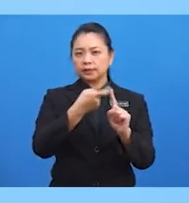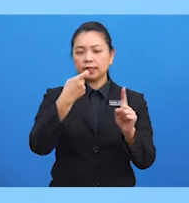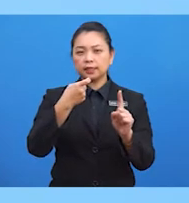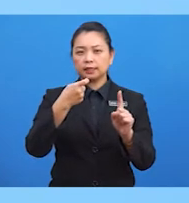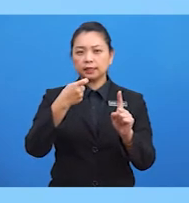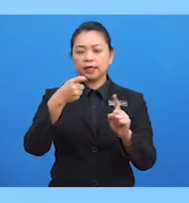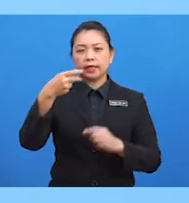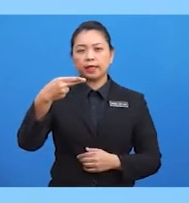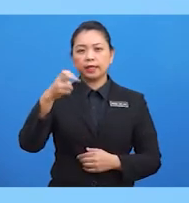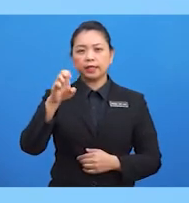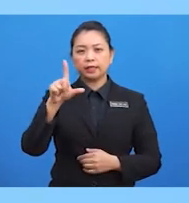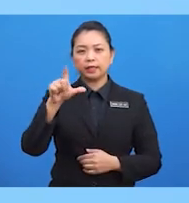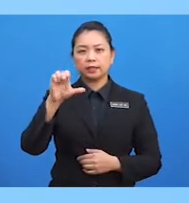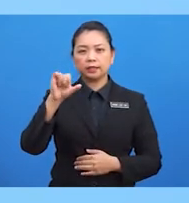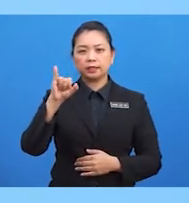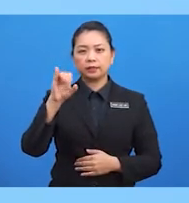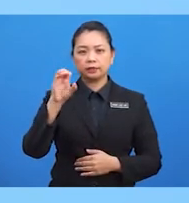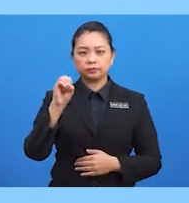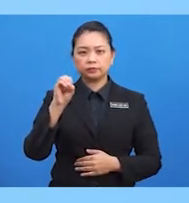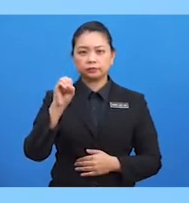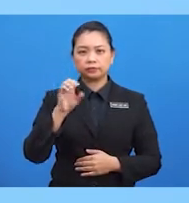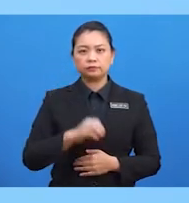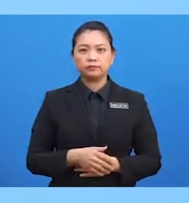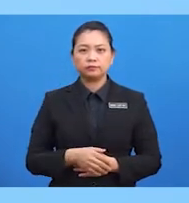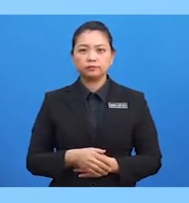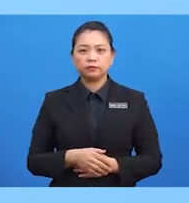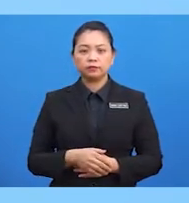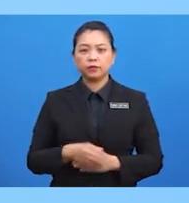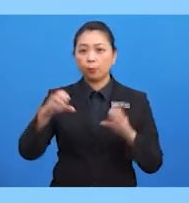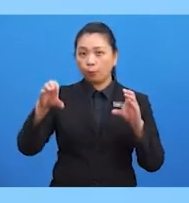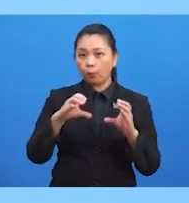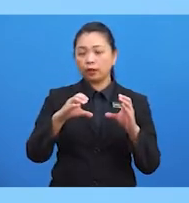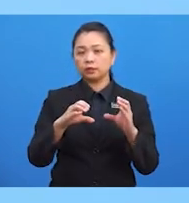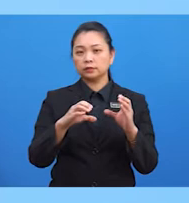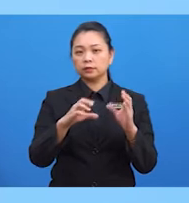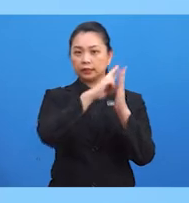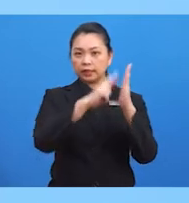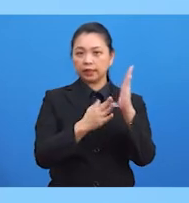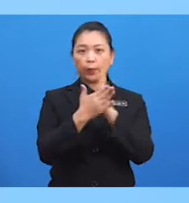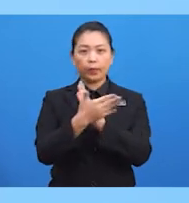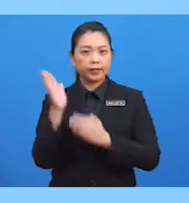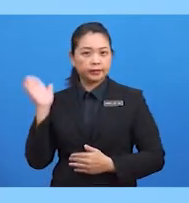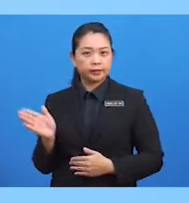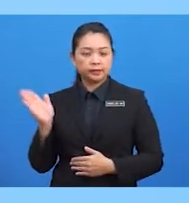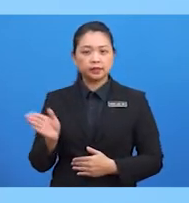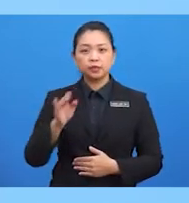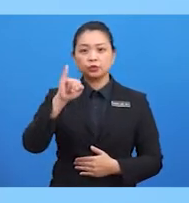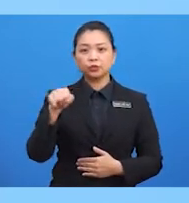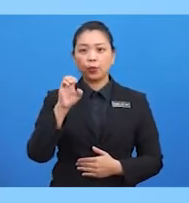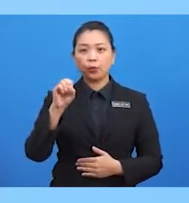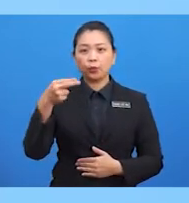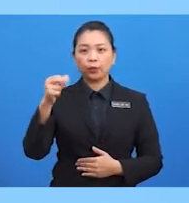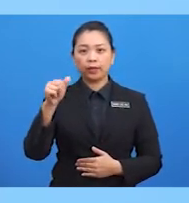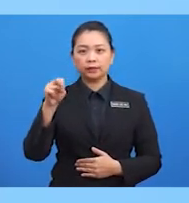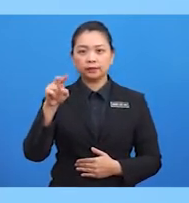Kepler diperkenalkan oleh Johannes Kepler, seorang ahli astronomi, matematik